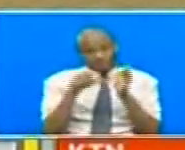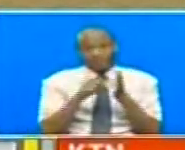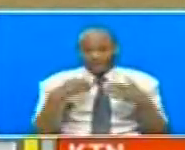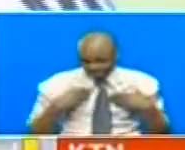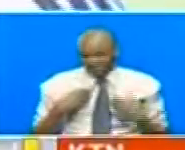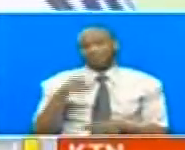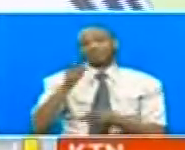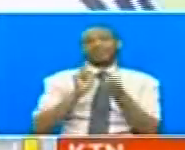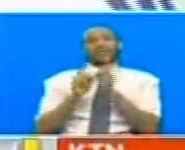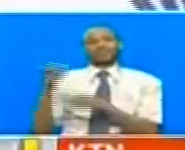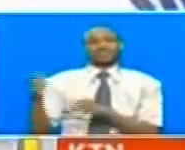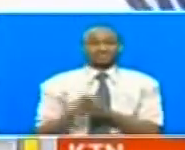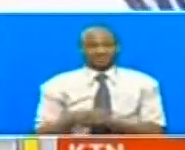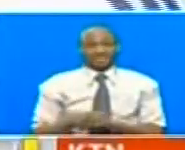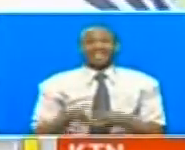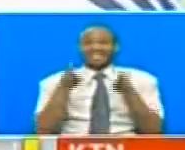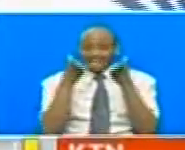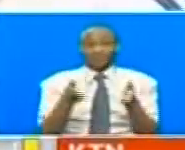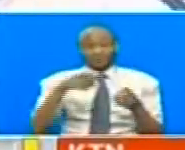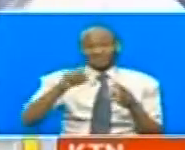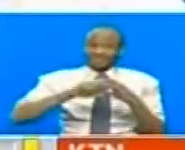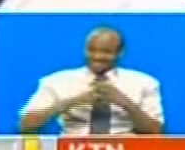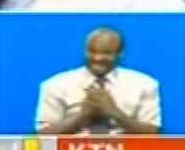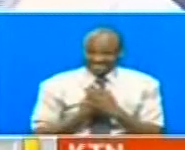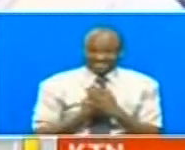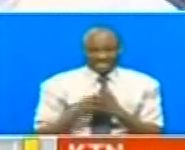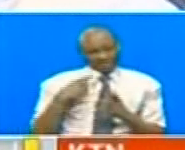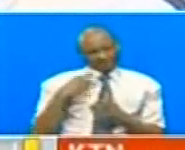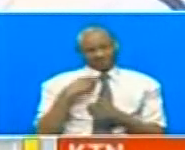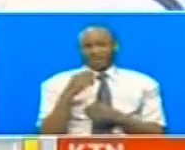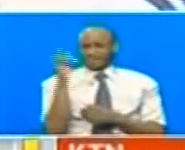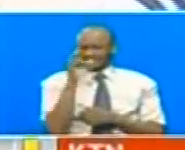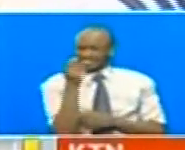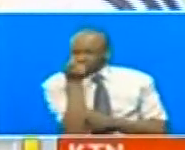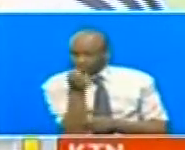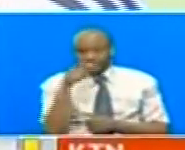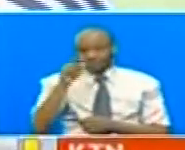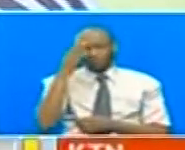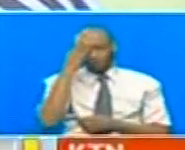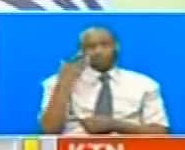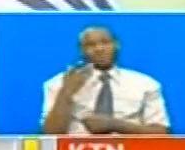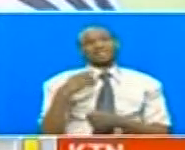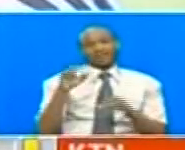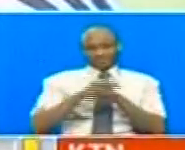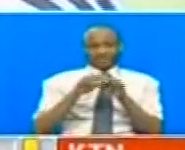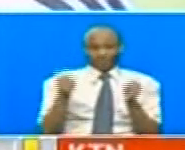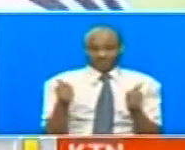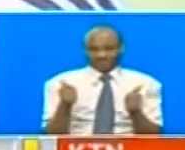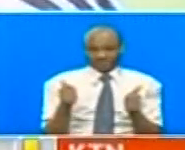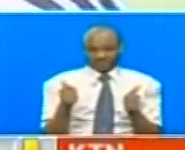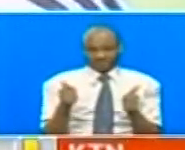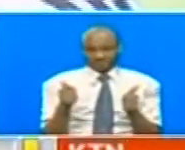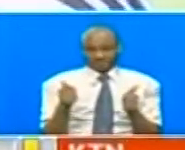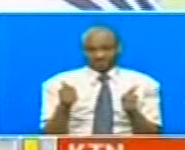mushkili. Saa hizi wameanza kidogo, asilimia kidogo sana kujua kwamba haki zao ni hizi kwa